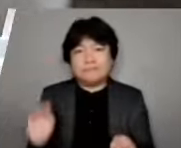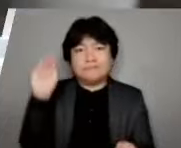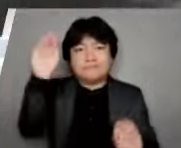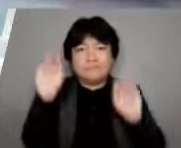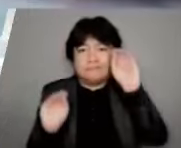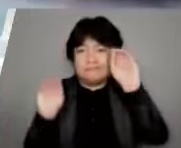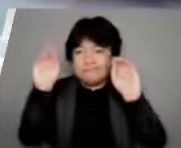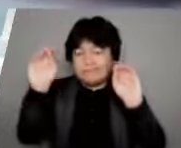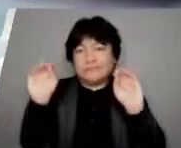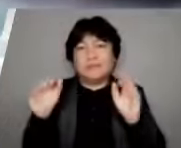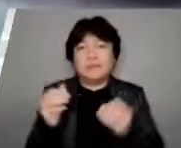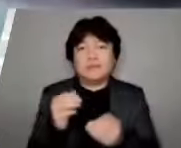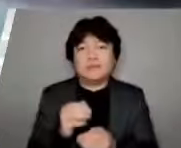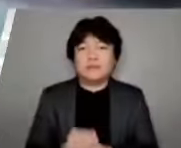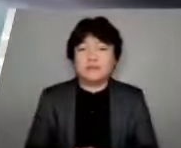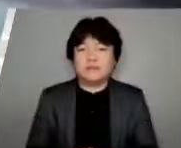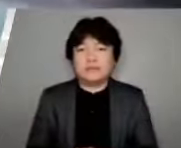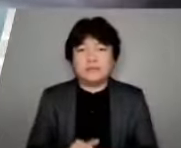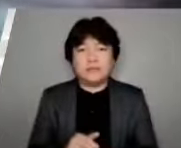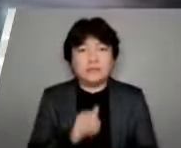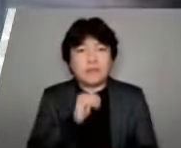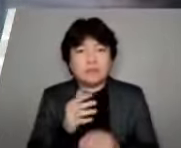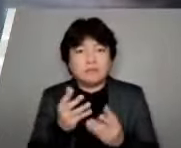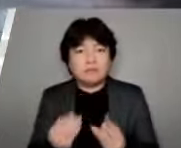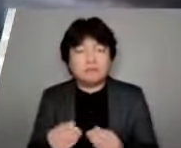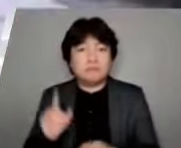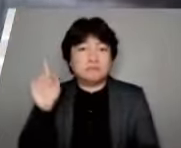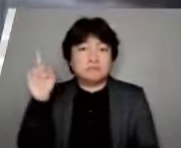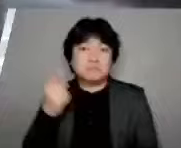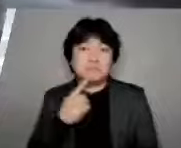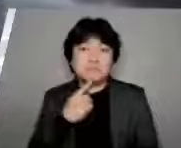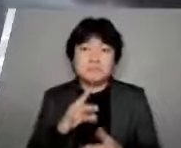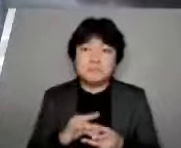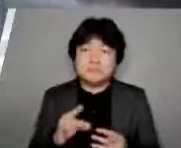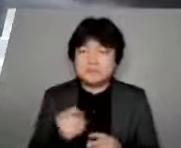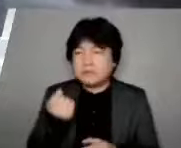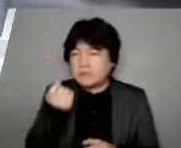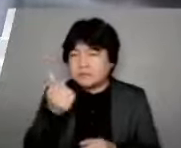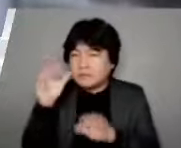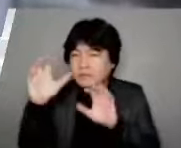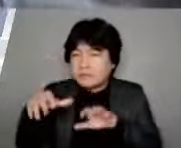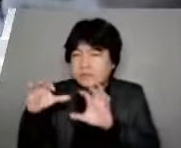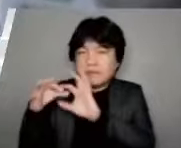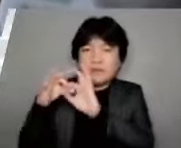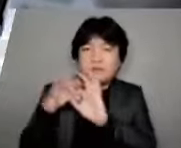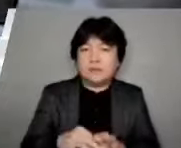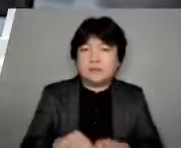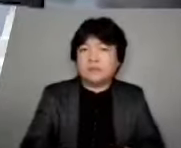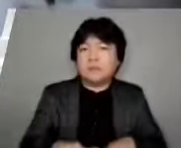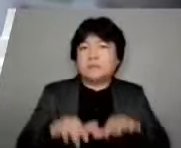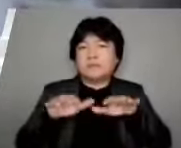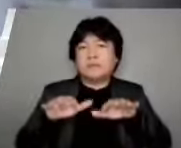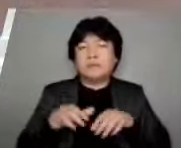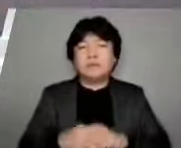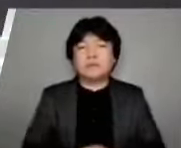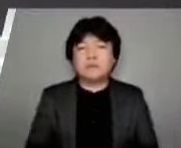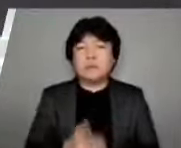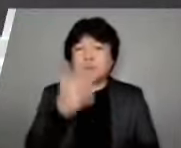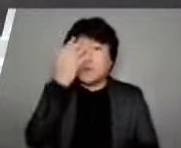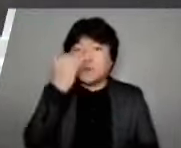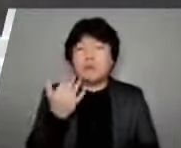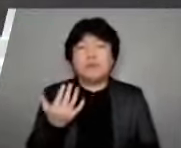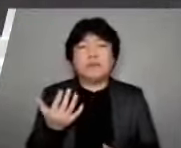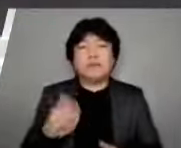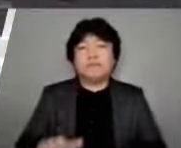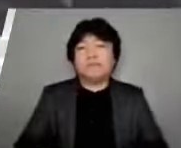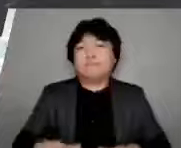mabasa. Lagi kumagulan kunting ulan, baha agad. Eh, mababa dito banda sa amin na lang.